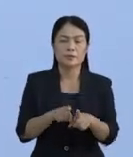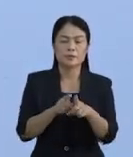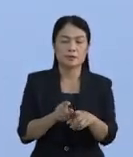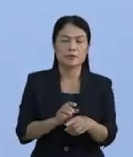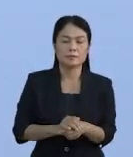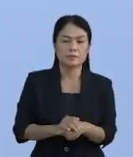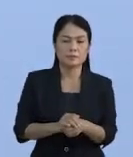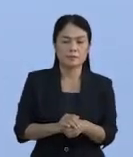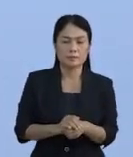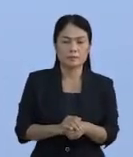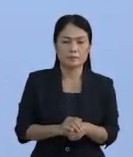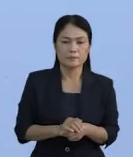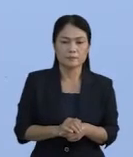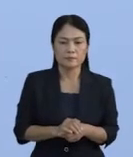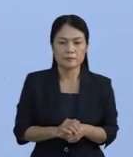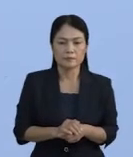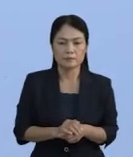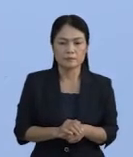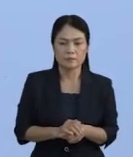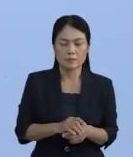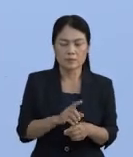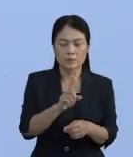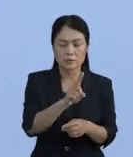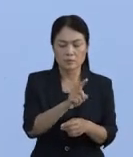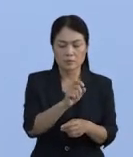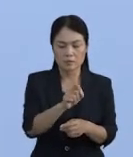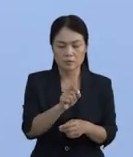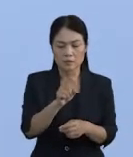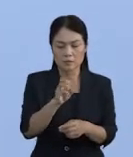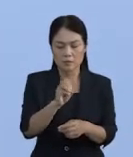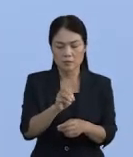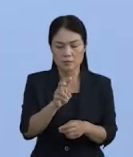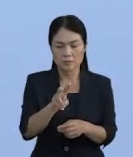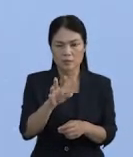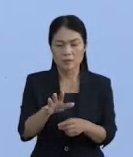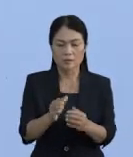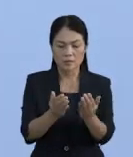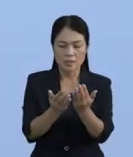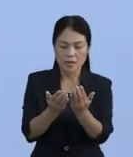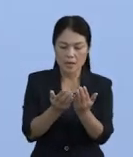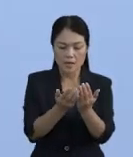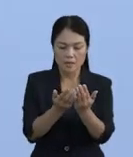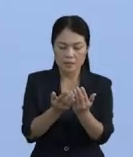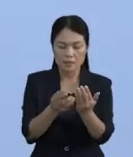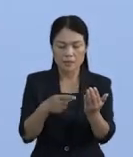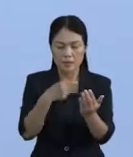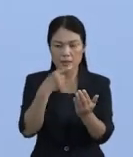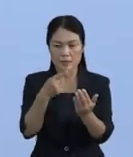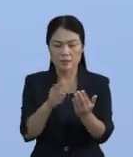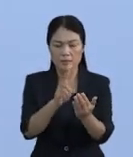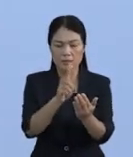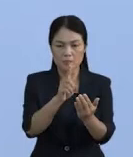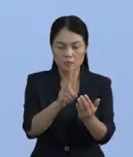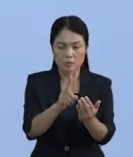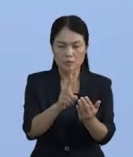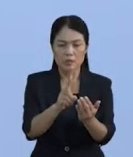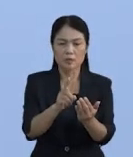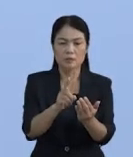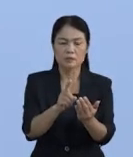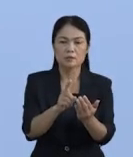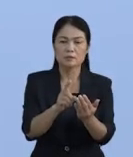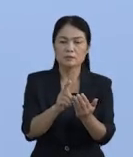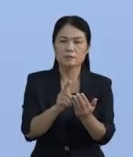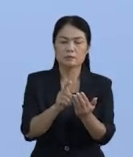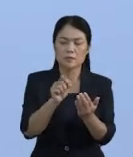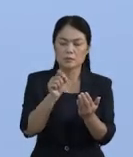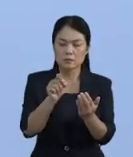và chấn mùi tiết muối chất sâu mà phải pram an thà mùi và cứ lại mùi